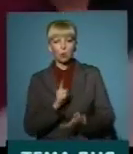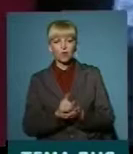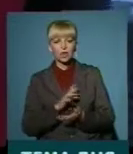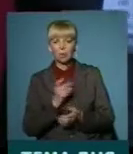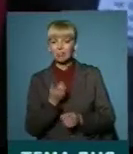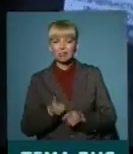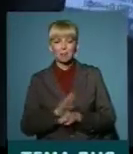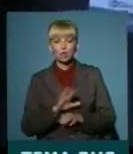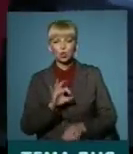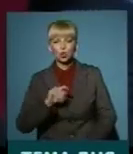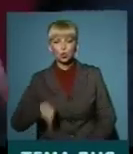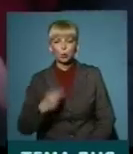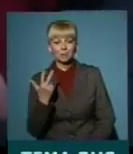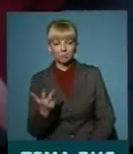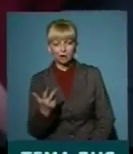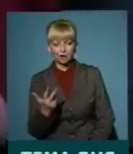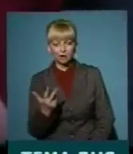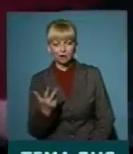не більше, ніж 0,3.